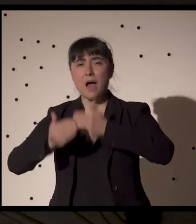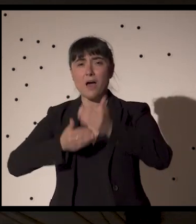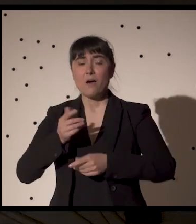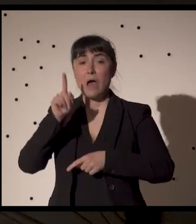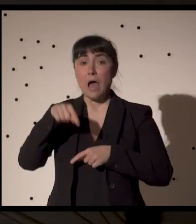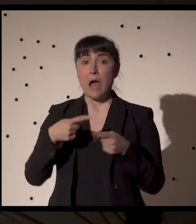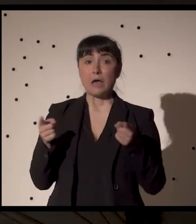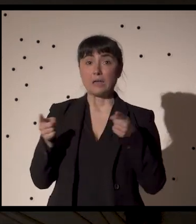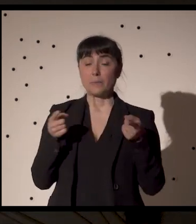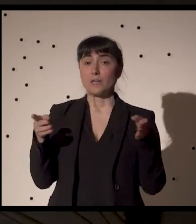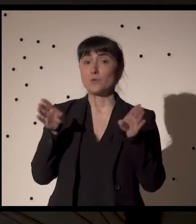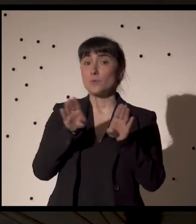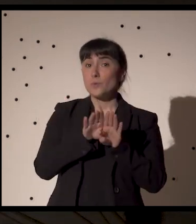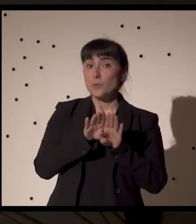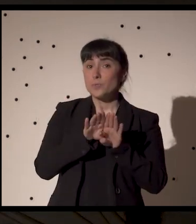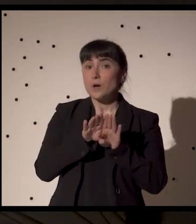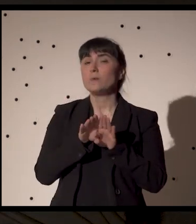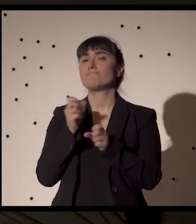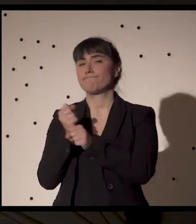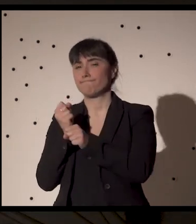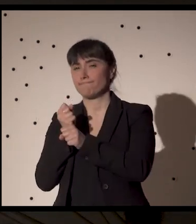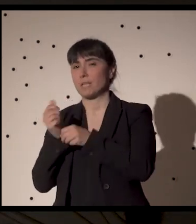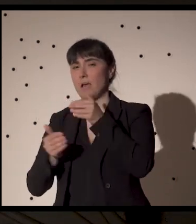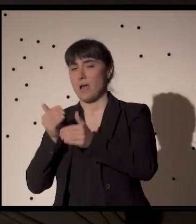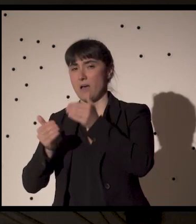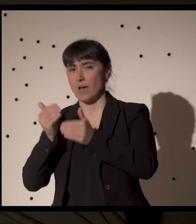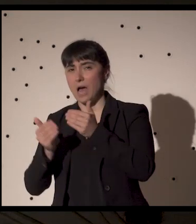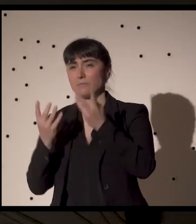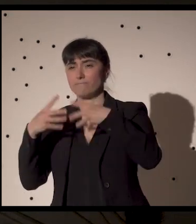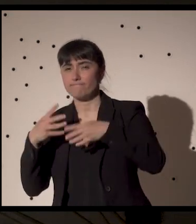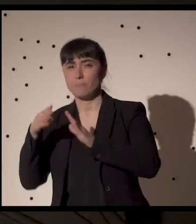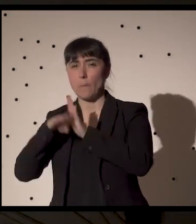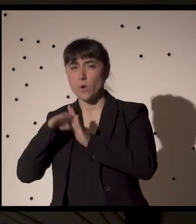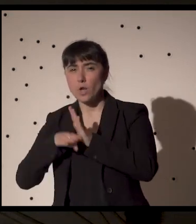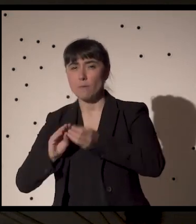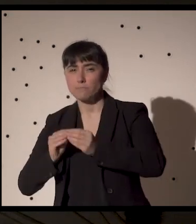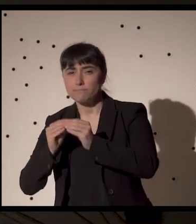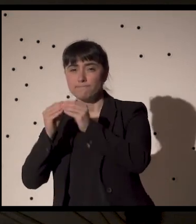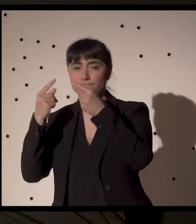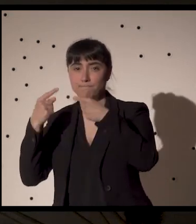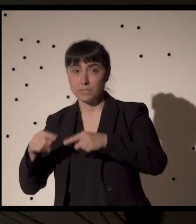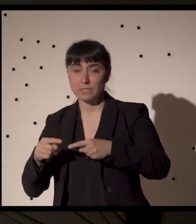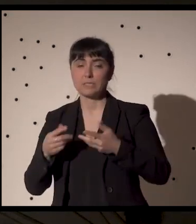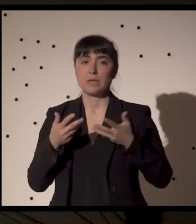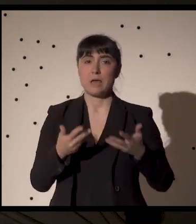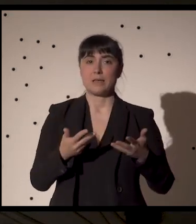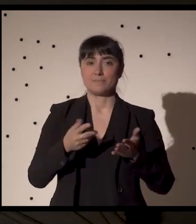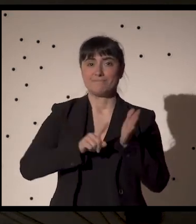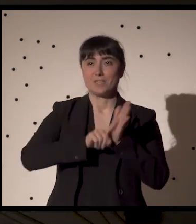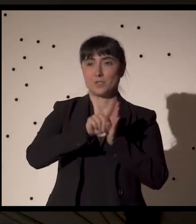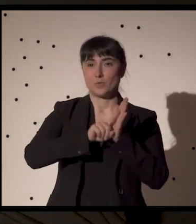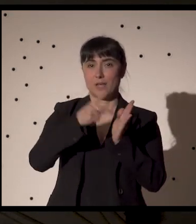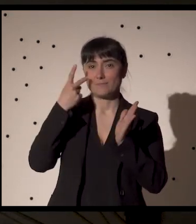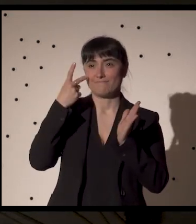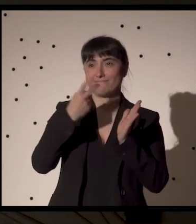era chiuso il piccolo ha continuato a lavorare a funzionare a programmare e questo ha portato ai risultati che possiamo